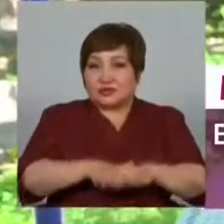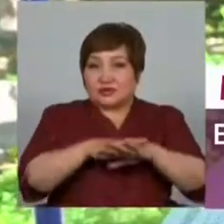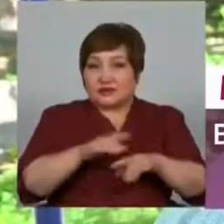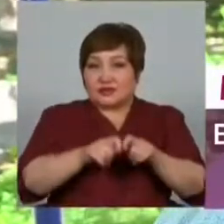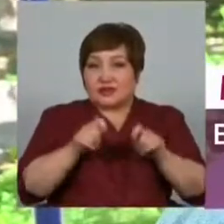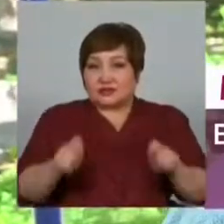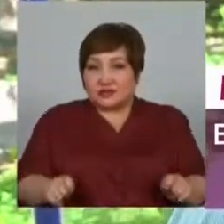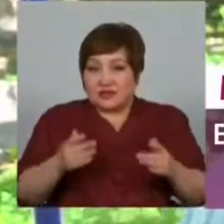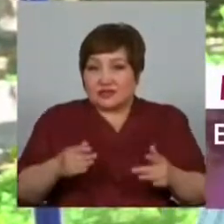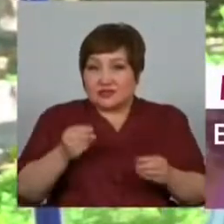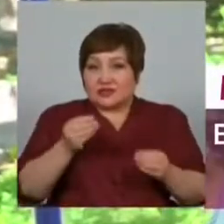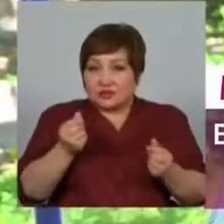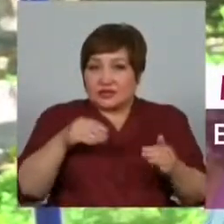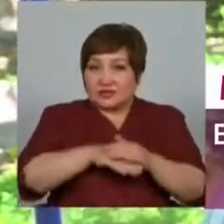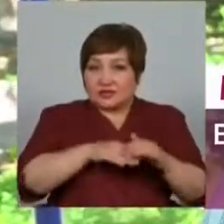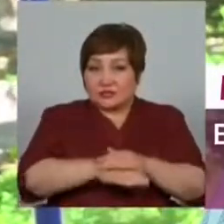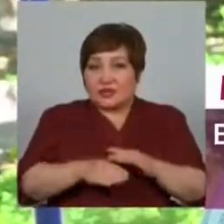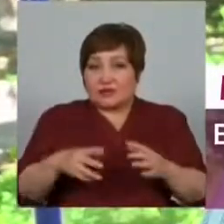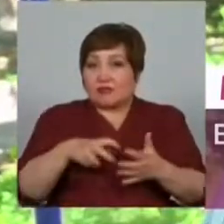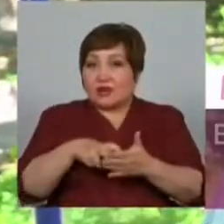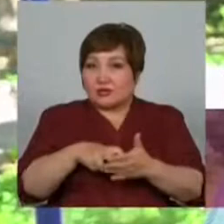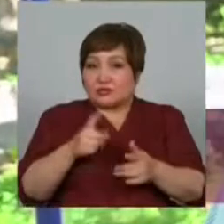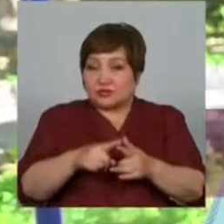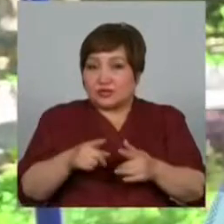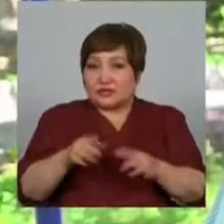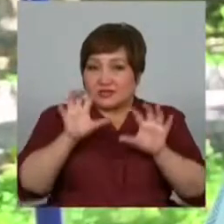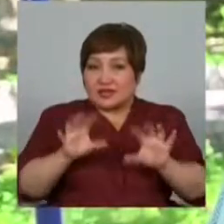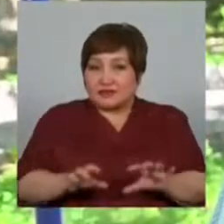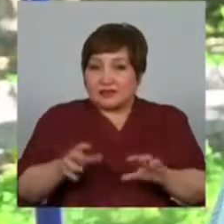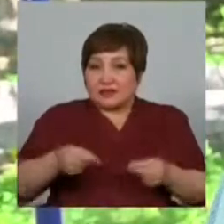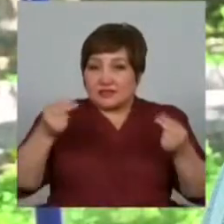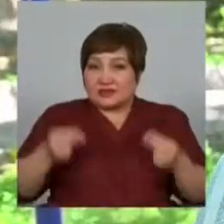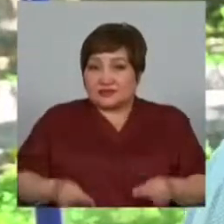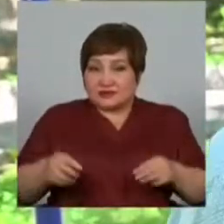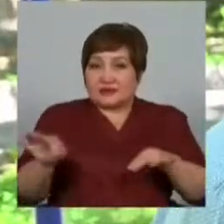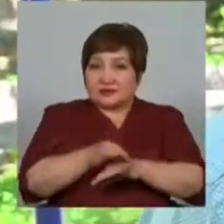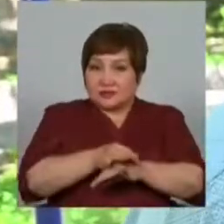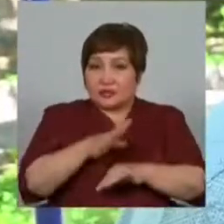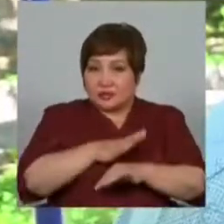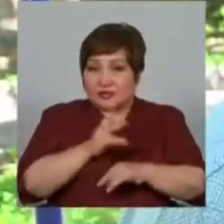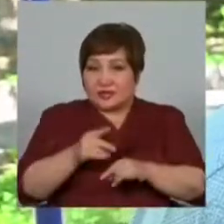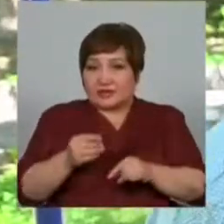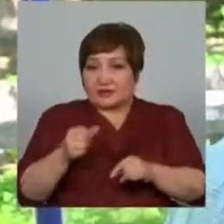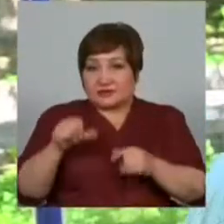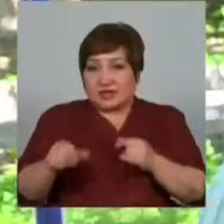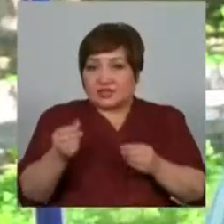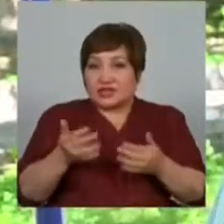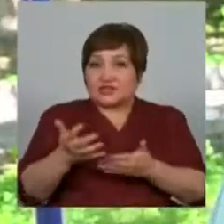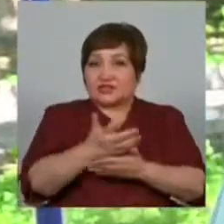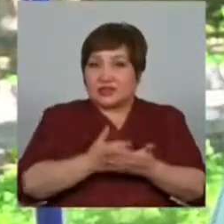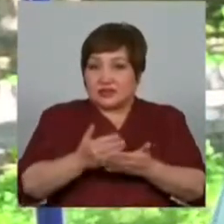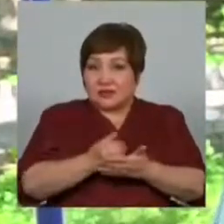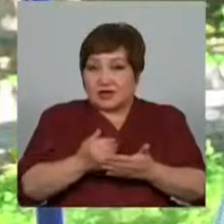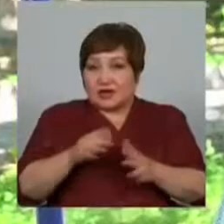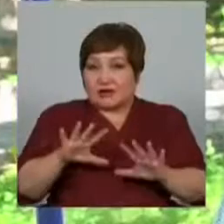Өйткені қазір екеуміз заңды некеде тұрғасын. Мен первоначальный ақша жинағанда ол мүмкін жаңағы финансовый центр